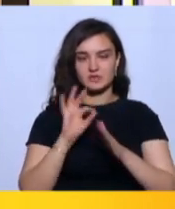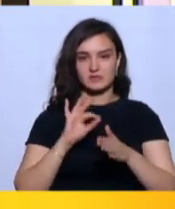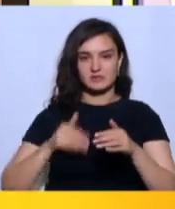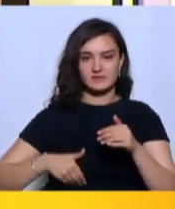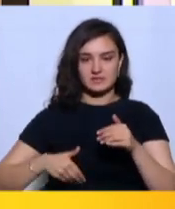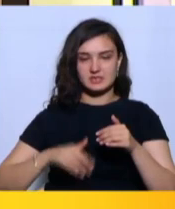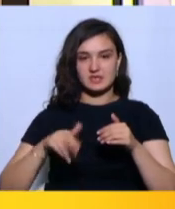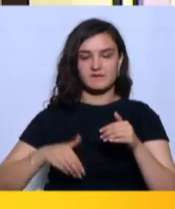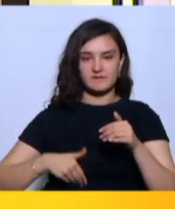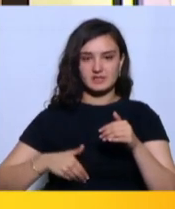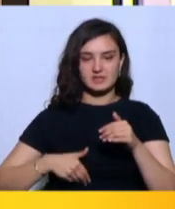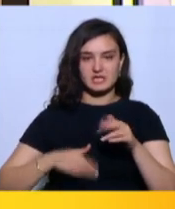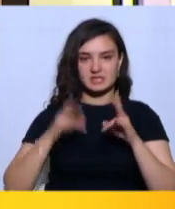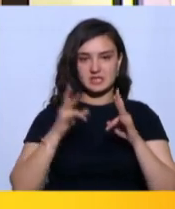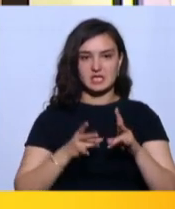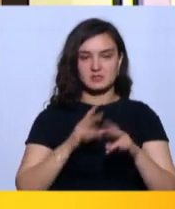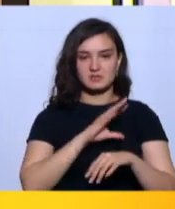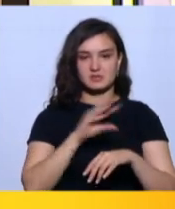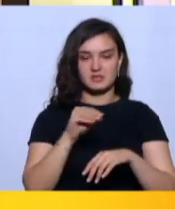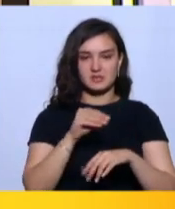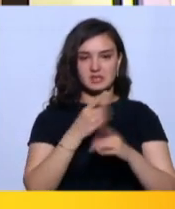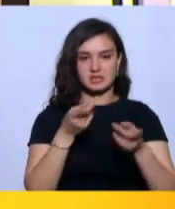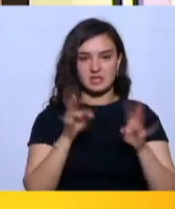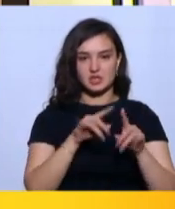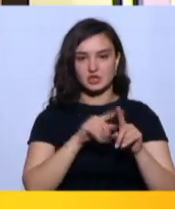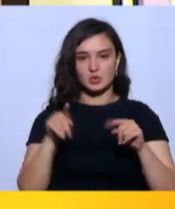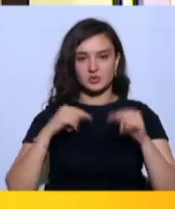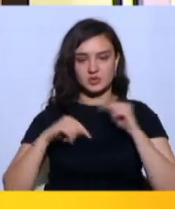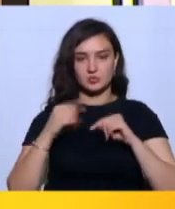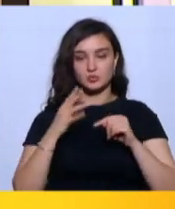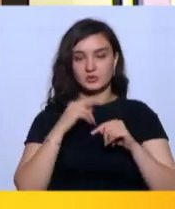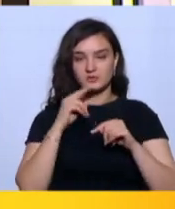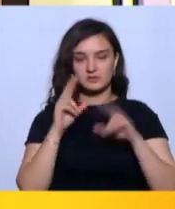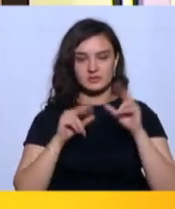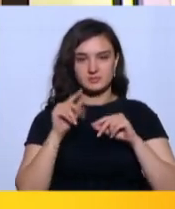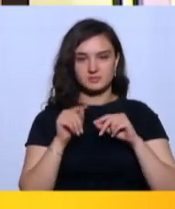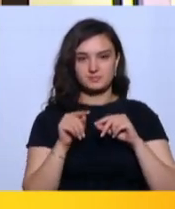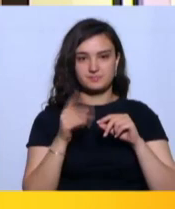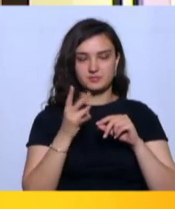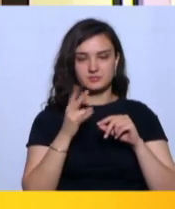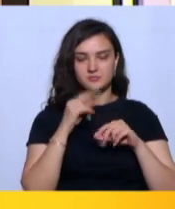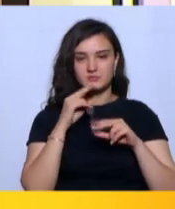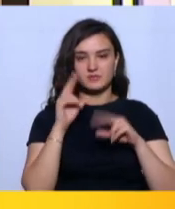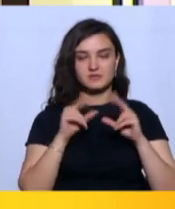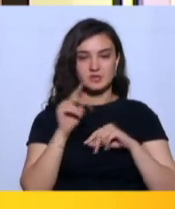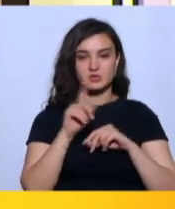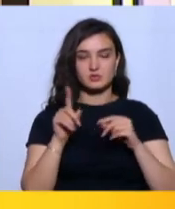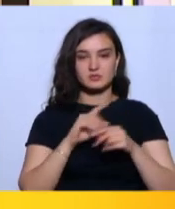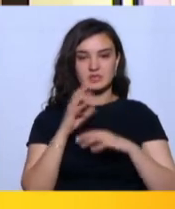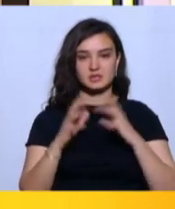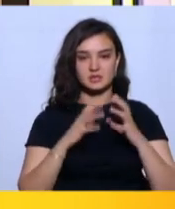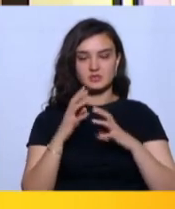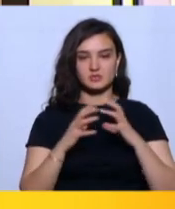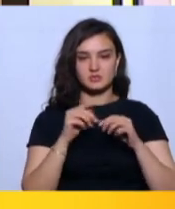ღვიძლს და მერე ღვიძლი აზარალებს ყველა დანარჩენ ორგანოს. თუ ჩვენ ამას გავითვალისწინებთ, მაშინ უნდა ისიც გავითვალისწინოთ, რომ საერთაშორისო